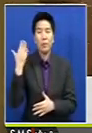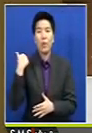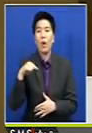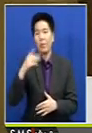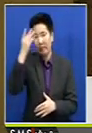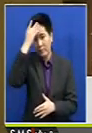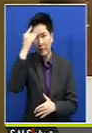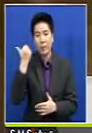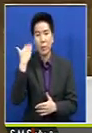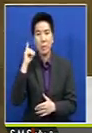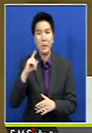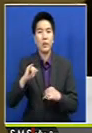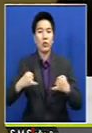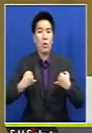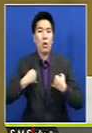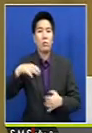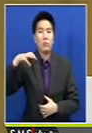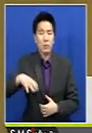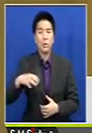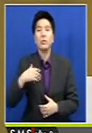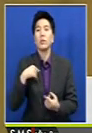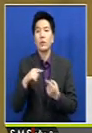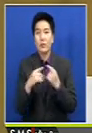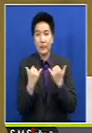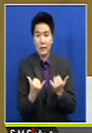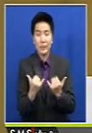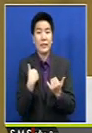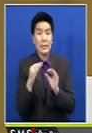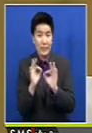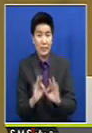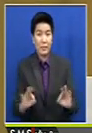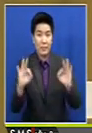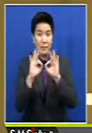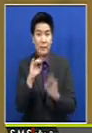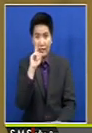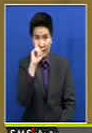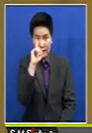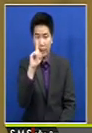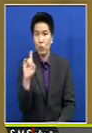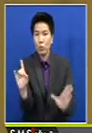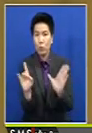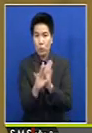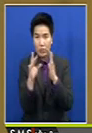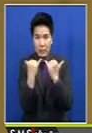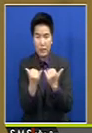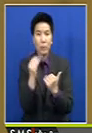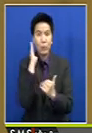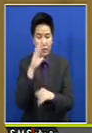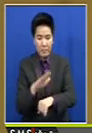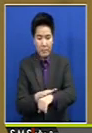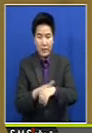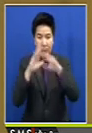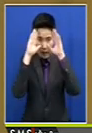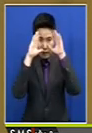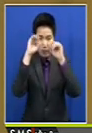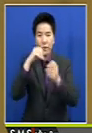อร์สที่นายทรัมป์เคยเป็นเจ้าของก็ได้ผลแล้วค่ะแต่ว่าไฮไลท์อีกหนึ่งอย่างเอาช่วงโค้งสุดท้ายเลยละกันที่นายโอบามากล่าว